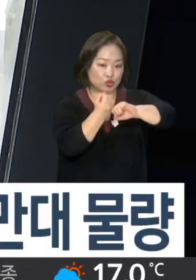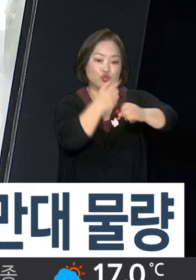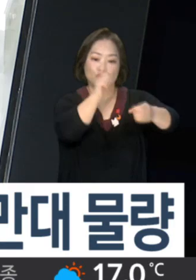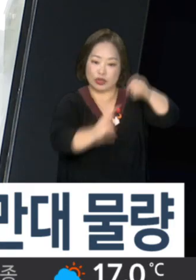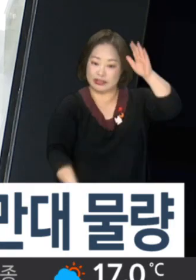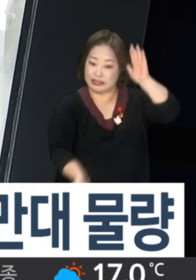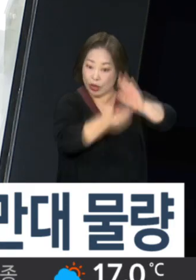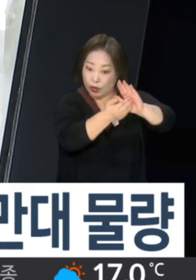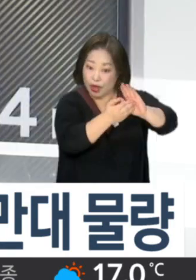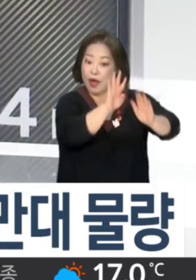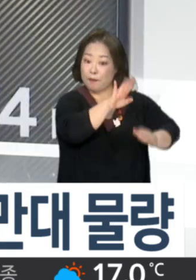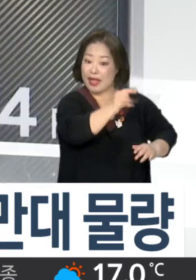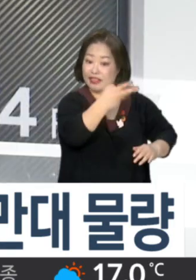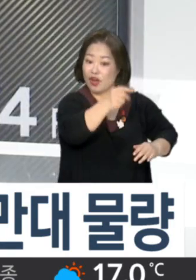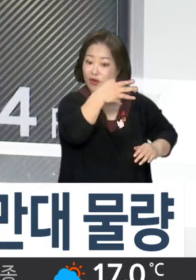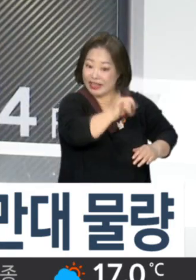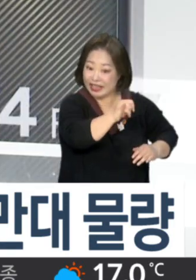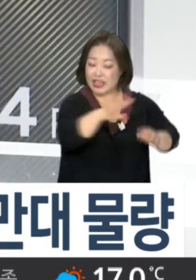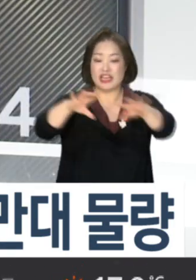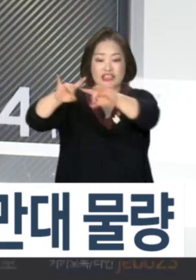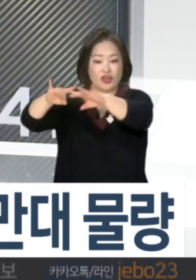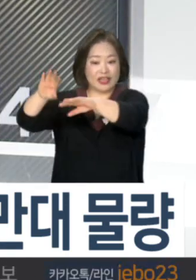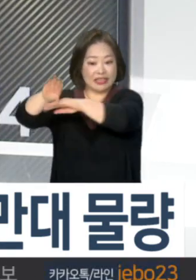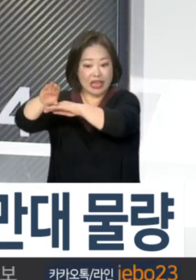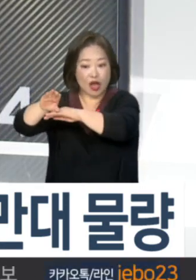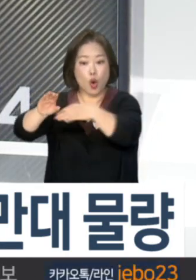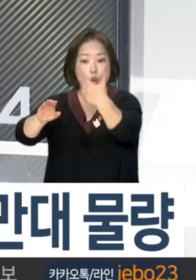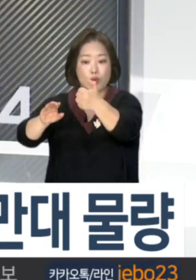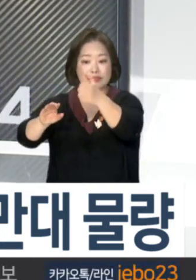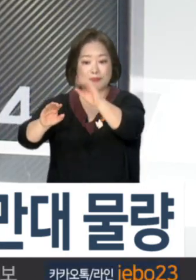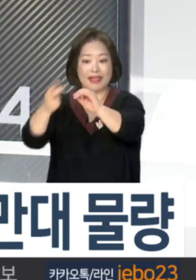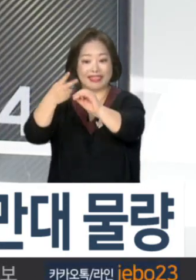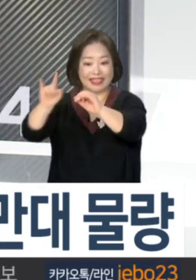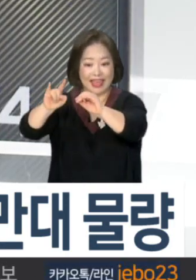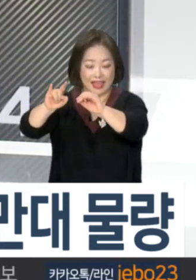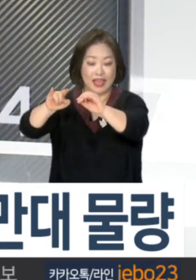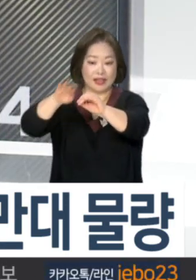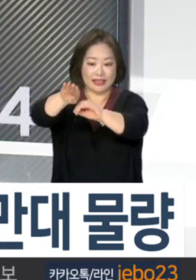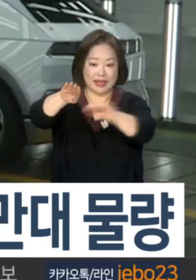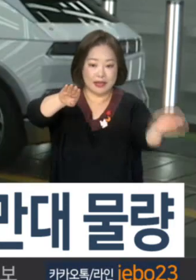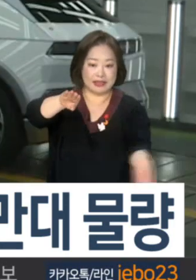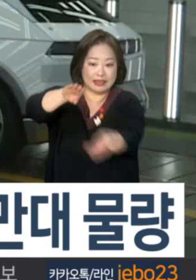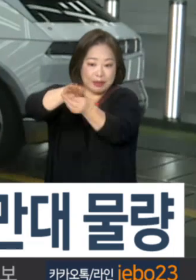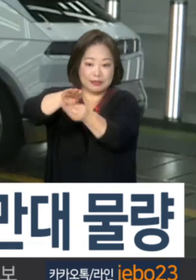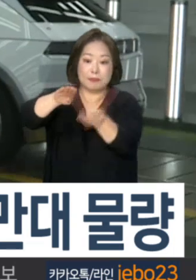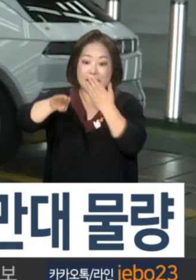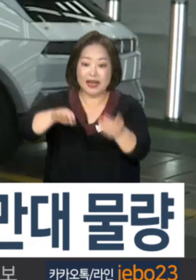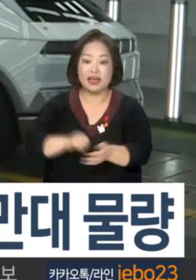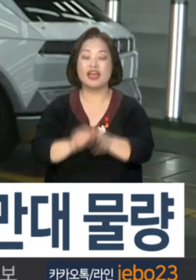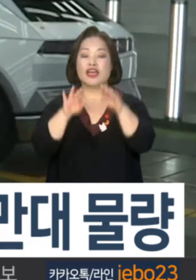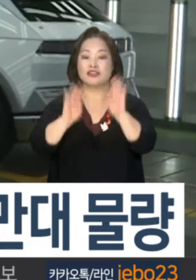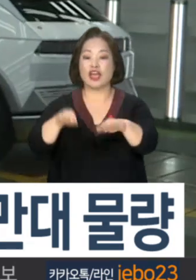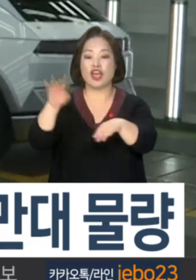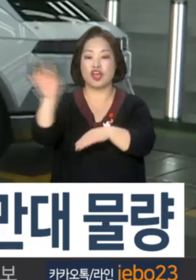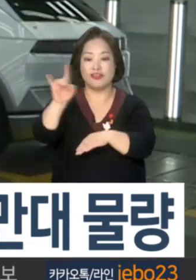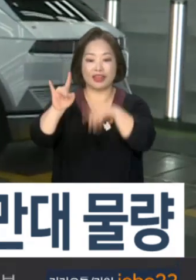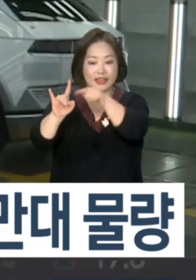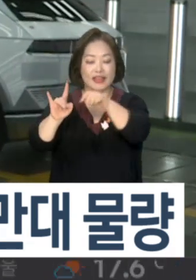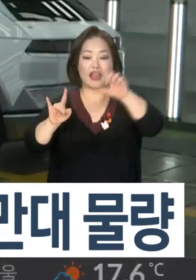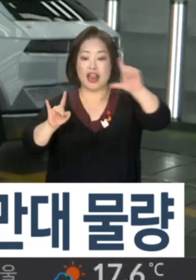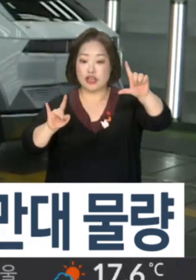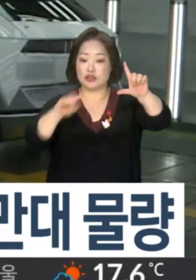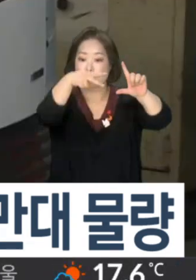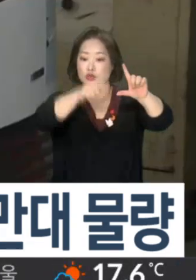각형 배터리인데 규모는 전기차 50만 대에 탑재할 수 있는 물량으로 알려졌습니다. 그간 현대차는 LG